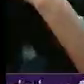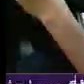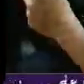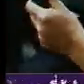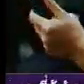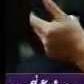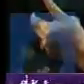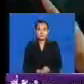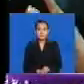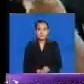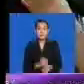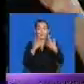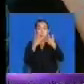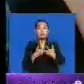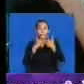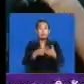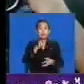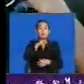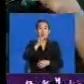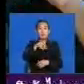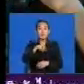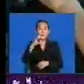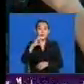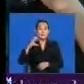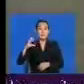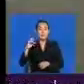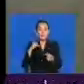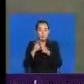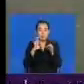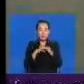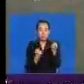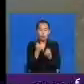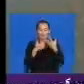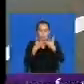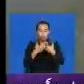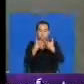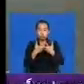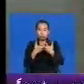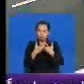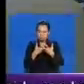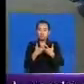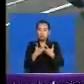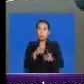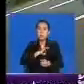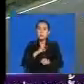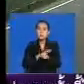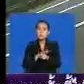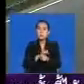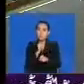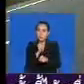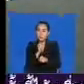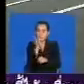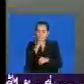รถ 2000cc 175แรงม้าของ Ford Focus นี่ผมค่อนข้างจะพอใจนะครับในแง่ของอัตราเร่งถึงแม้